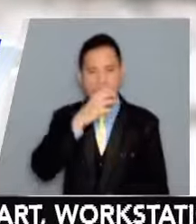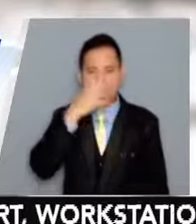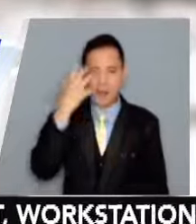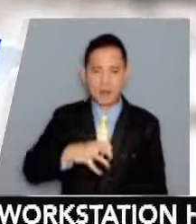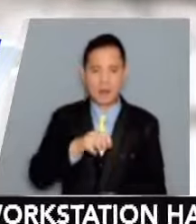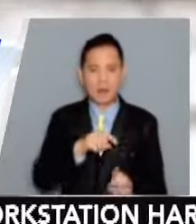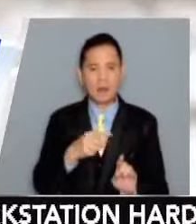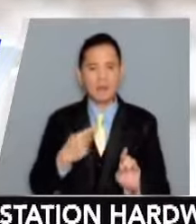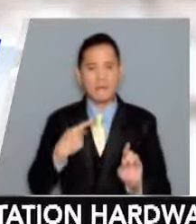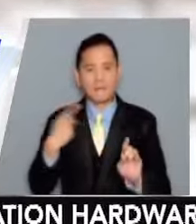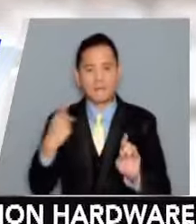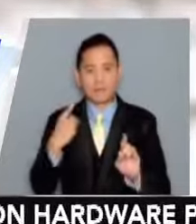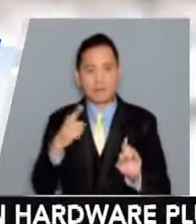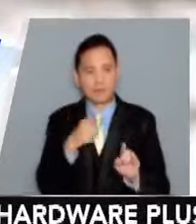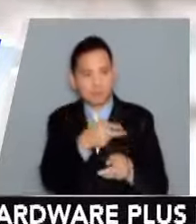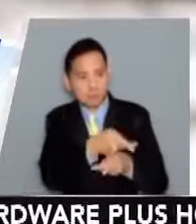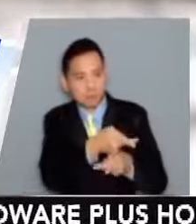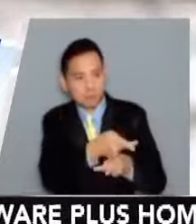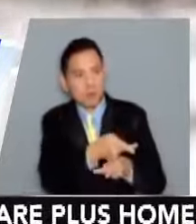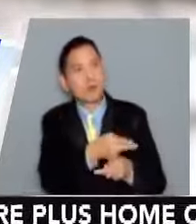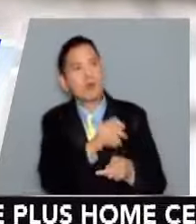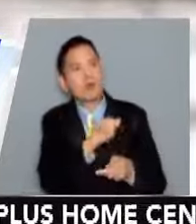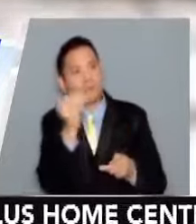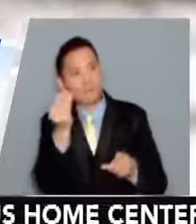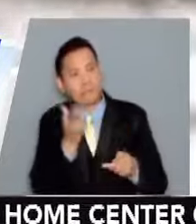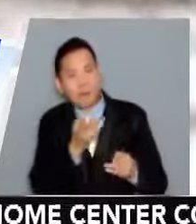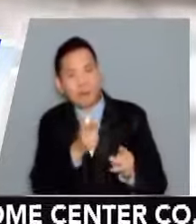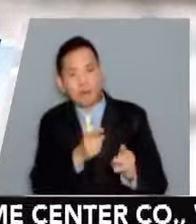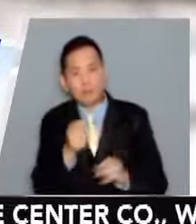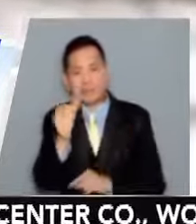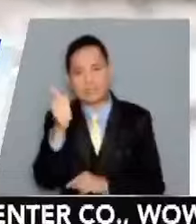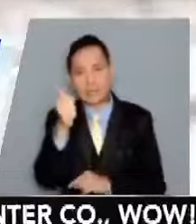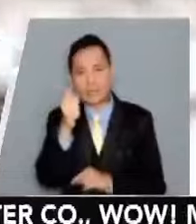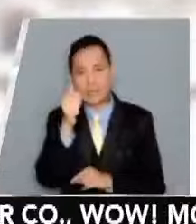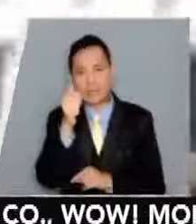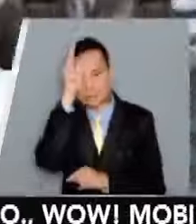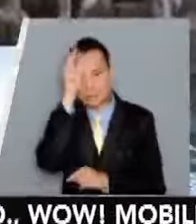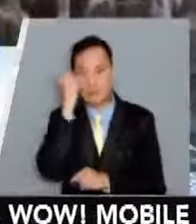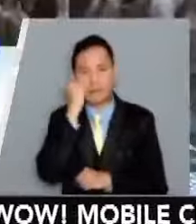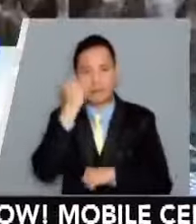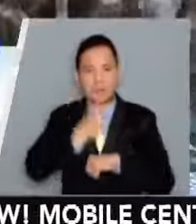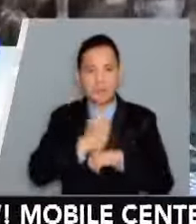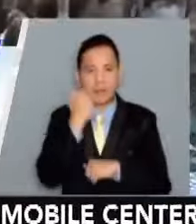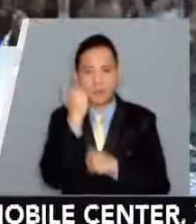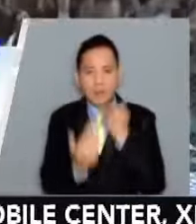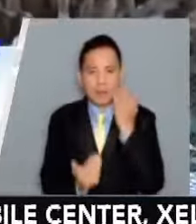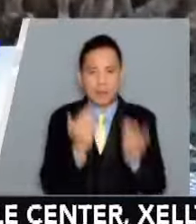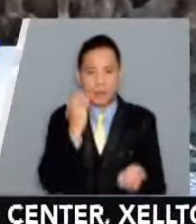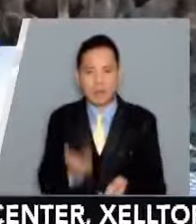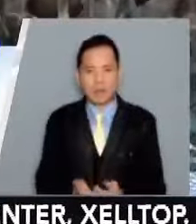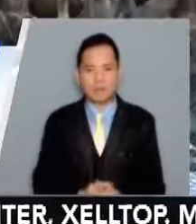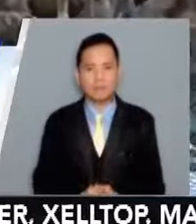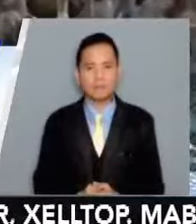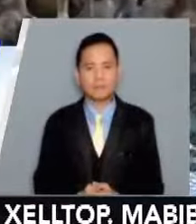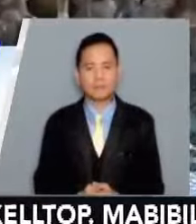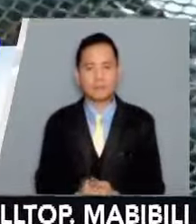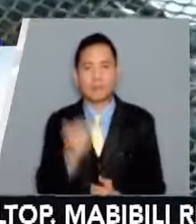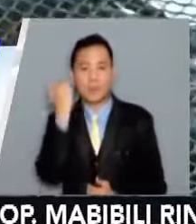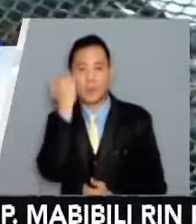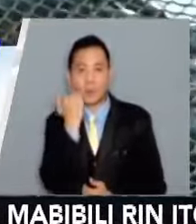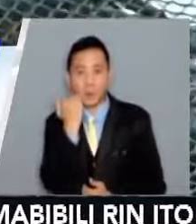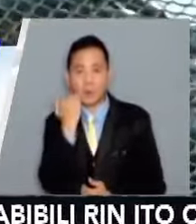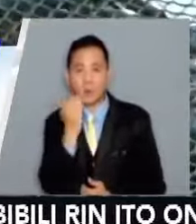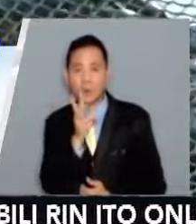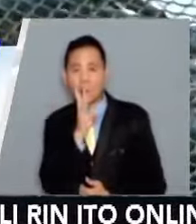mahigit 10 ang namamatay na manok. Sa Barangay Tugbunga naman, sa Zamboanga City, kulang daw ang supply ng tubig ayon sa mga nag-aalaga